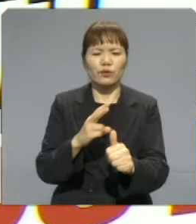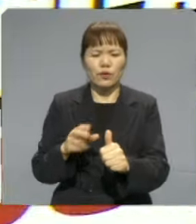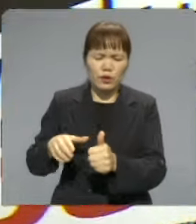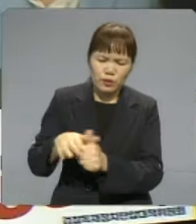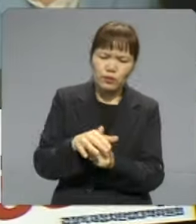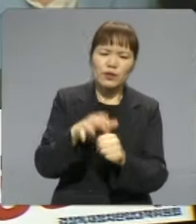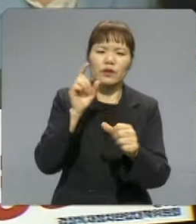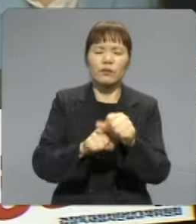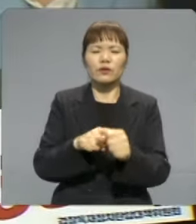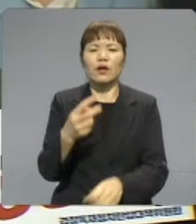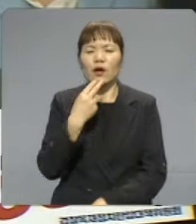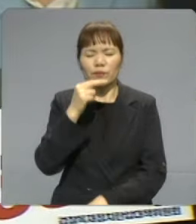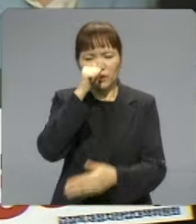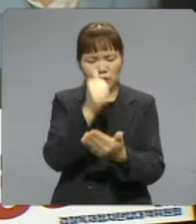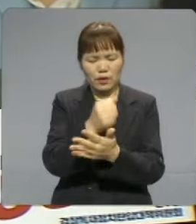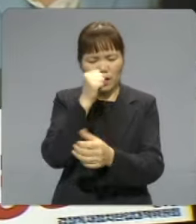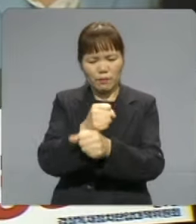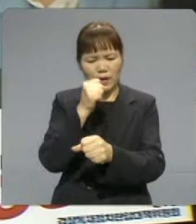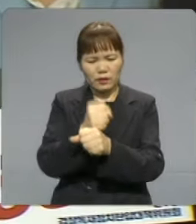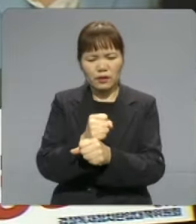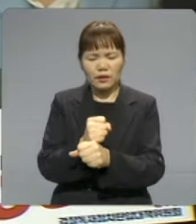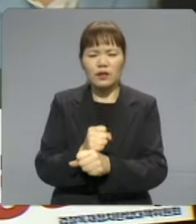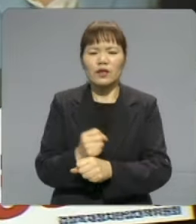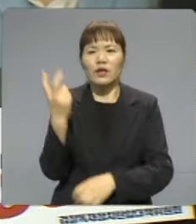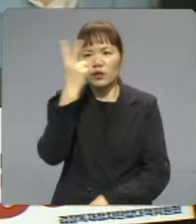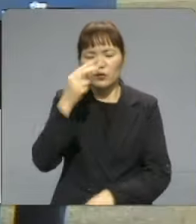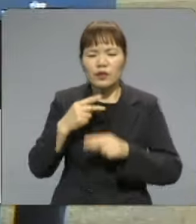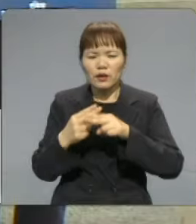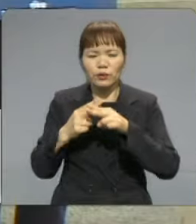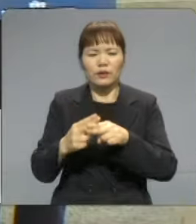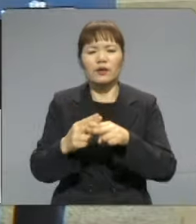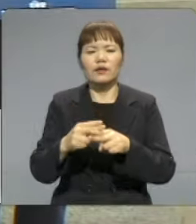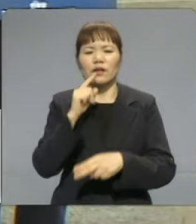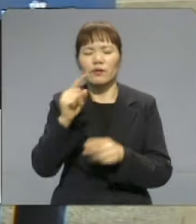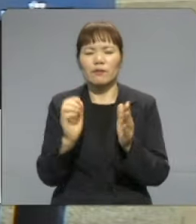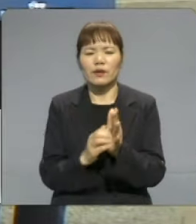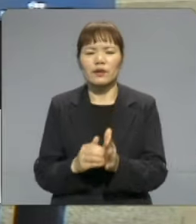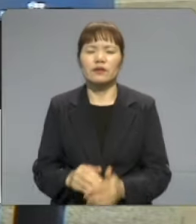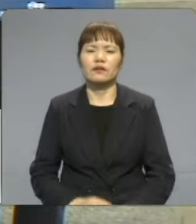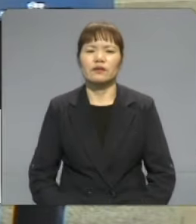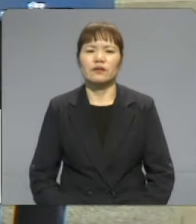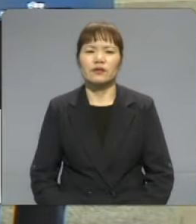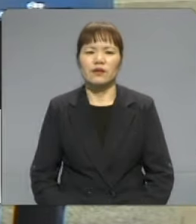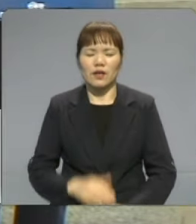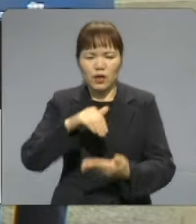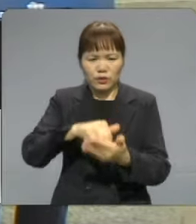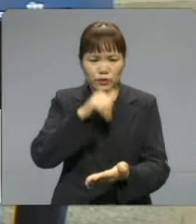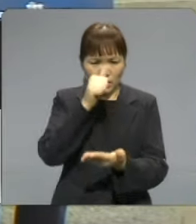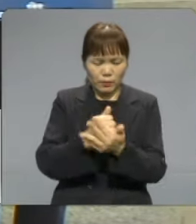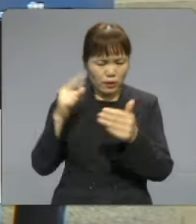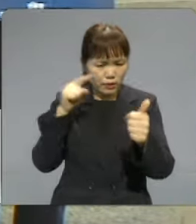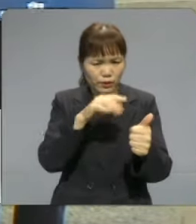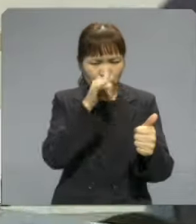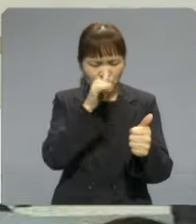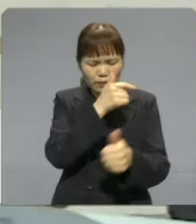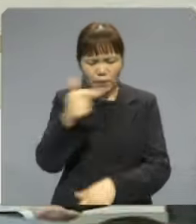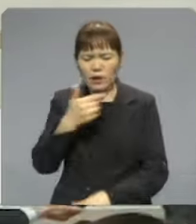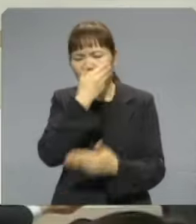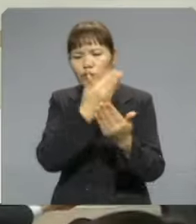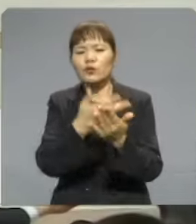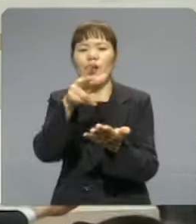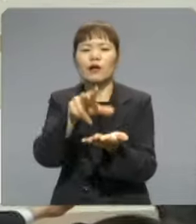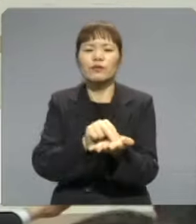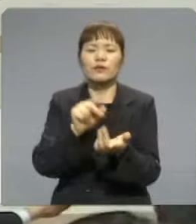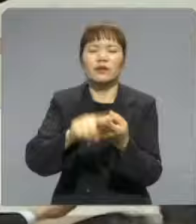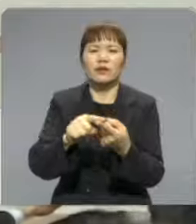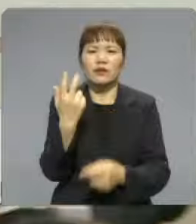위해 없는 죄를 만들려 한 수사농단이라고 강조했습니다. 그러면서 중대범죄 의혹이 있는 매우 중대한 사안에 대해